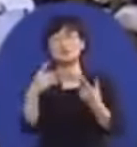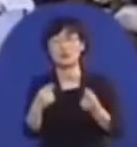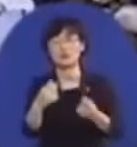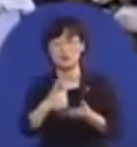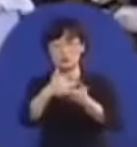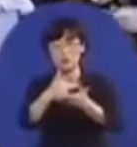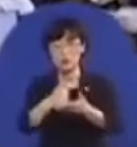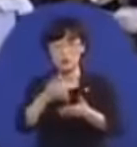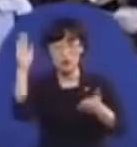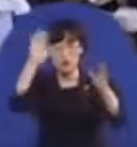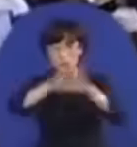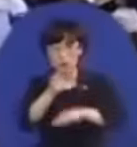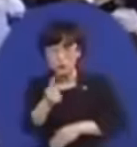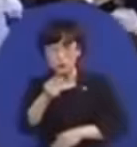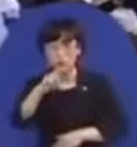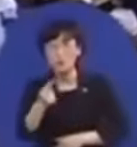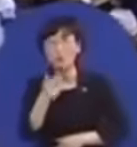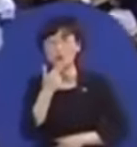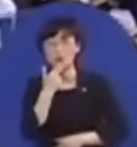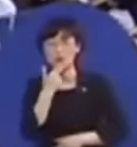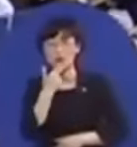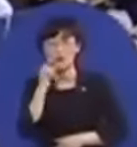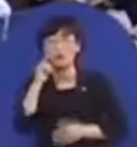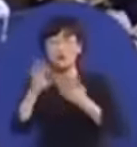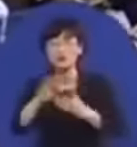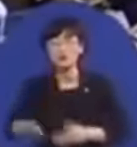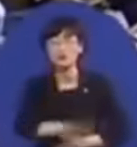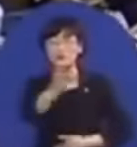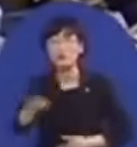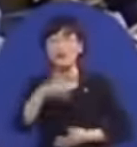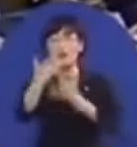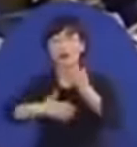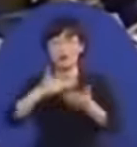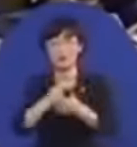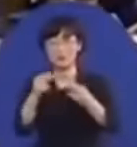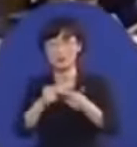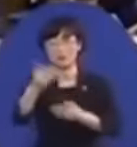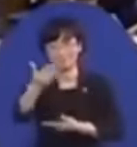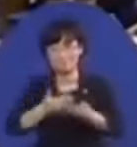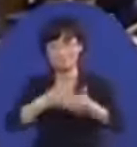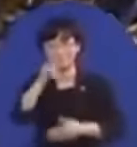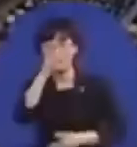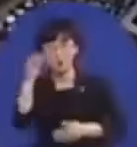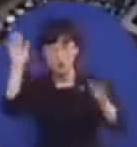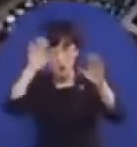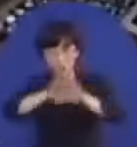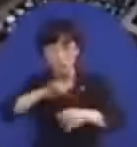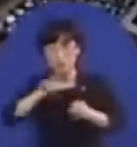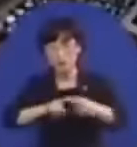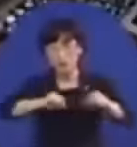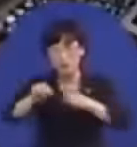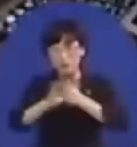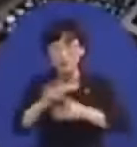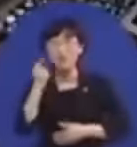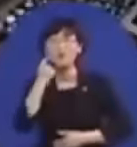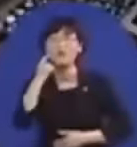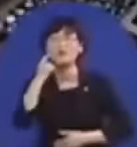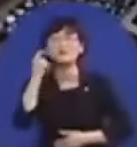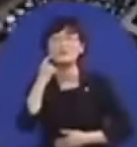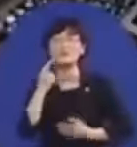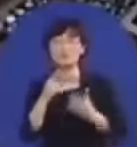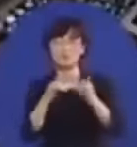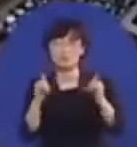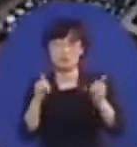어두움이 조금도 없으시다는 것이니라. 만일 우리가 하나님과 사귐이 있다고 어둠에 행하면 거짓말을 하고